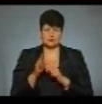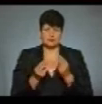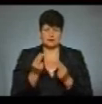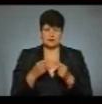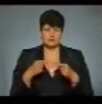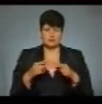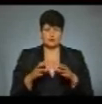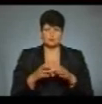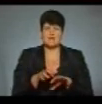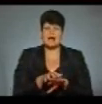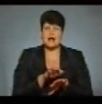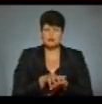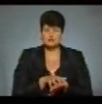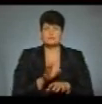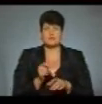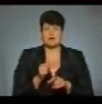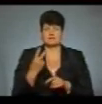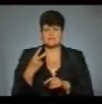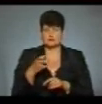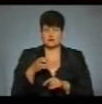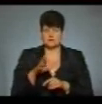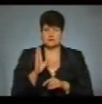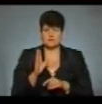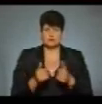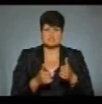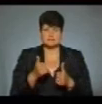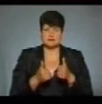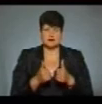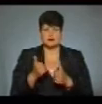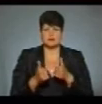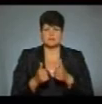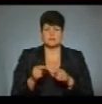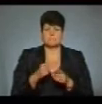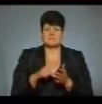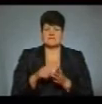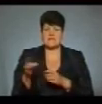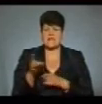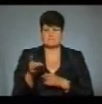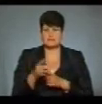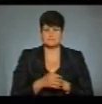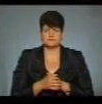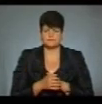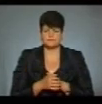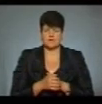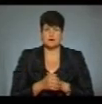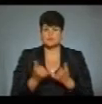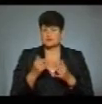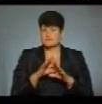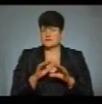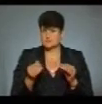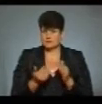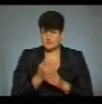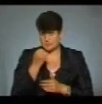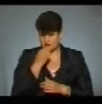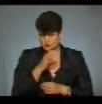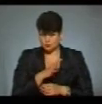футбольним клубом «Калуш» і 20 липня відбудеться змагання із командою «Верес» з міста Рівне. І на сьогодні це всі новини. Дякую, що були